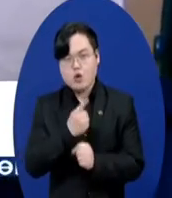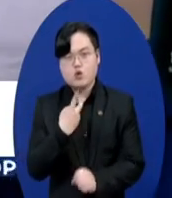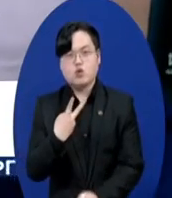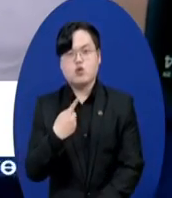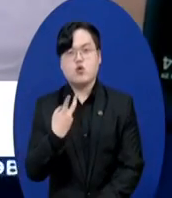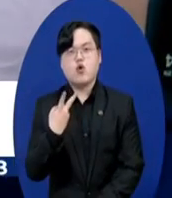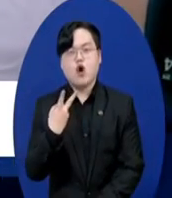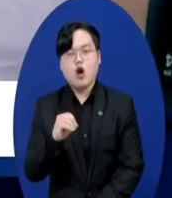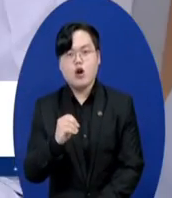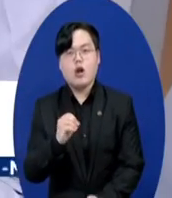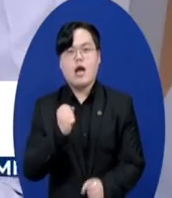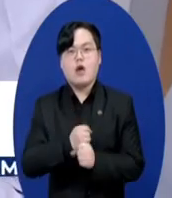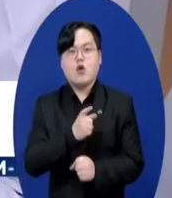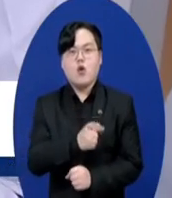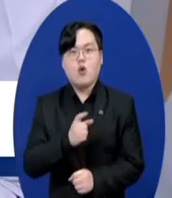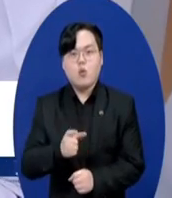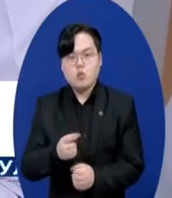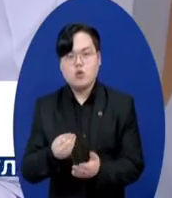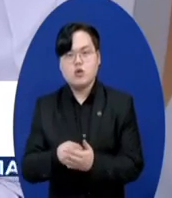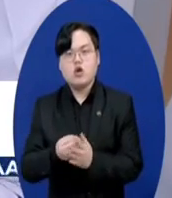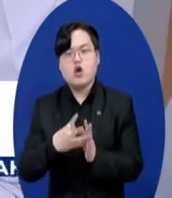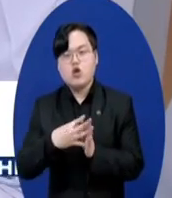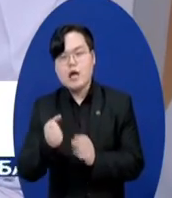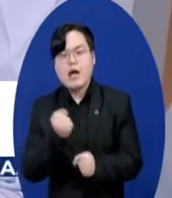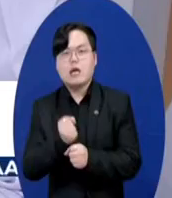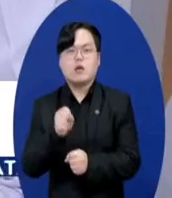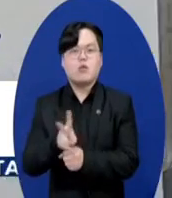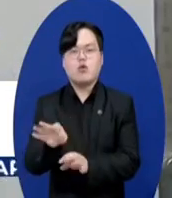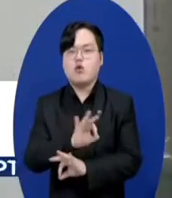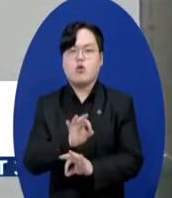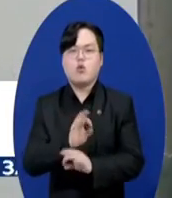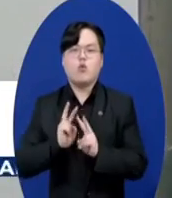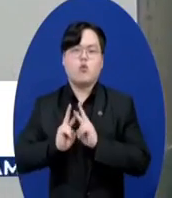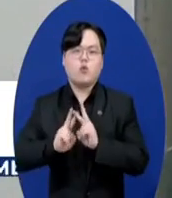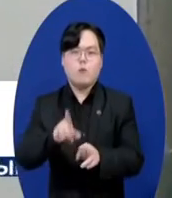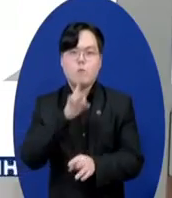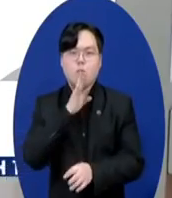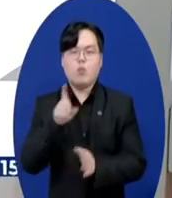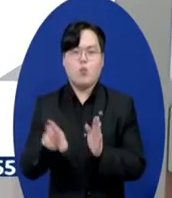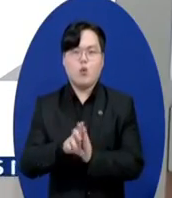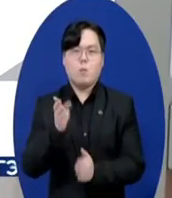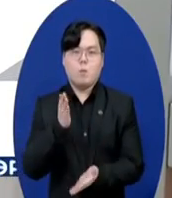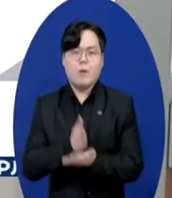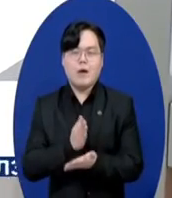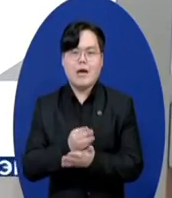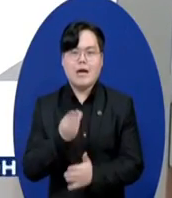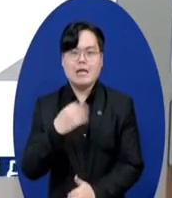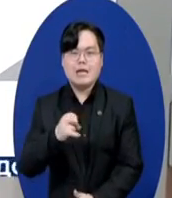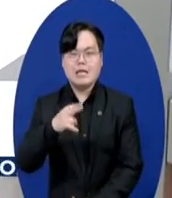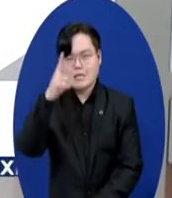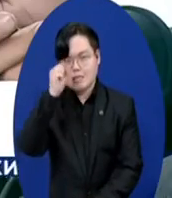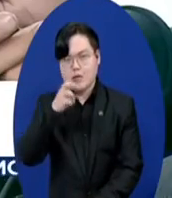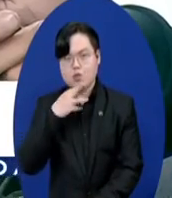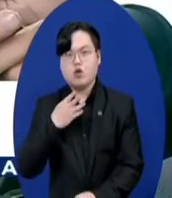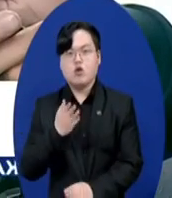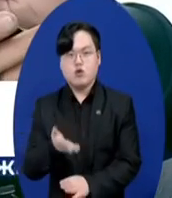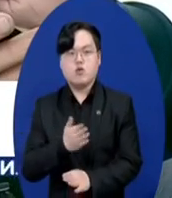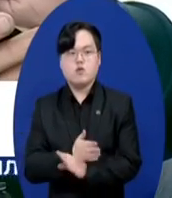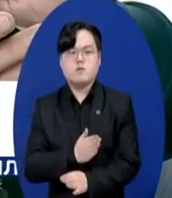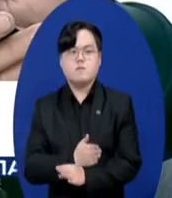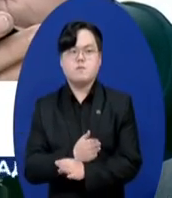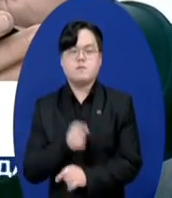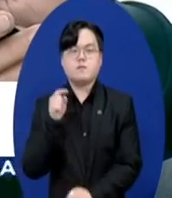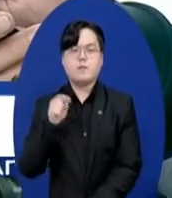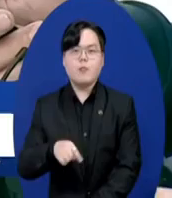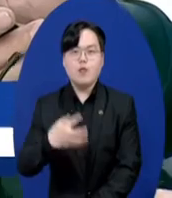ажилчдад энэ шилжилт ямар нэгэн байдлаар нөлөө үзүүлэхгүй цаашдаа үйл ажиллагаа хэвийн үргэлжлүүлэх боломжтой гэдгийг шатар сайд онцоллоо. Тэгээ энэ